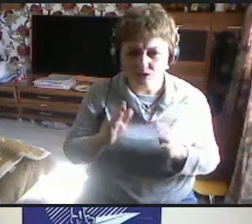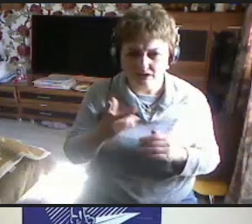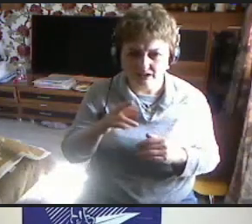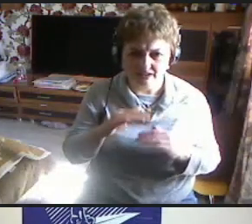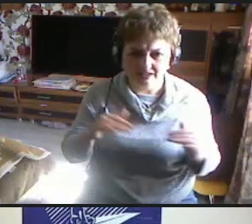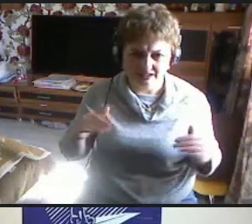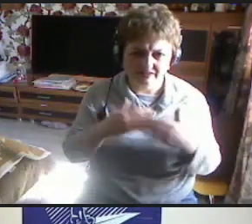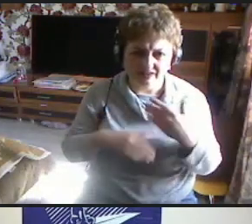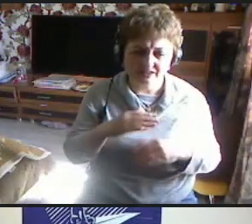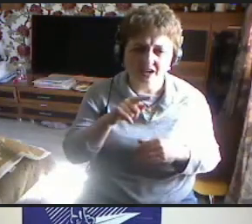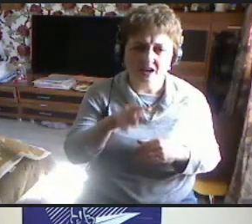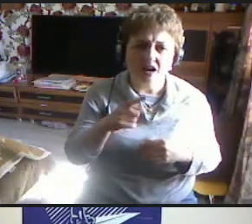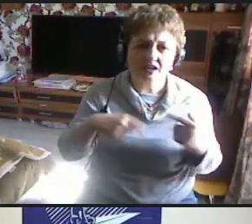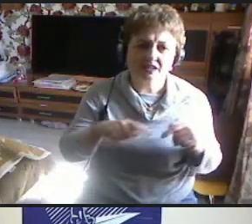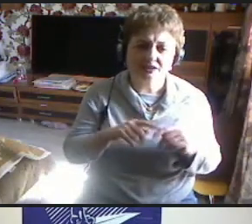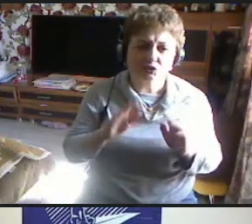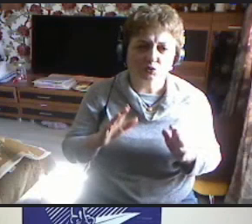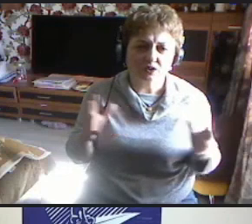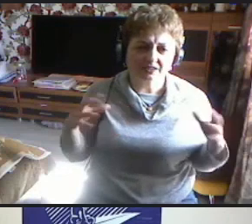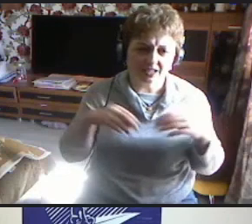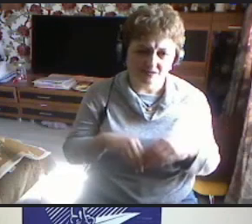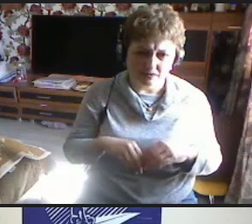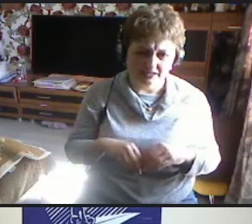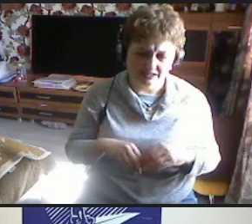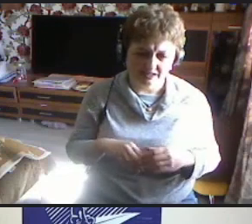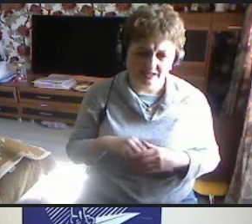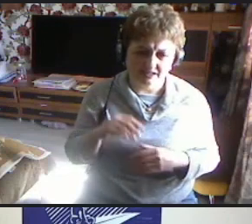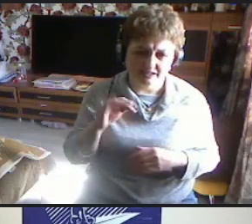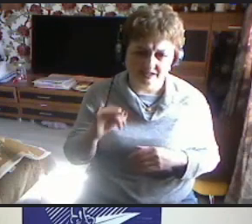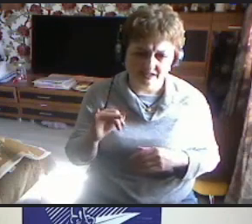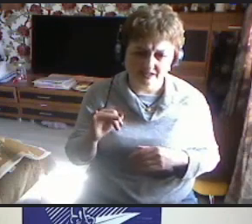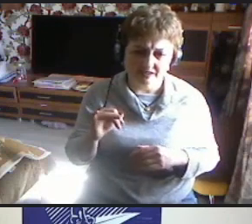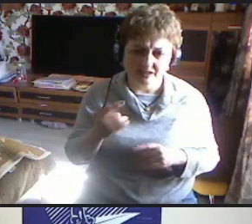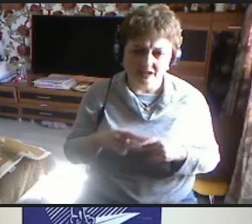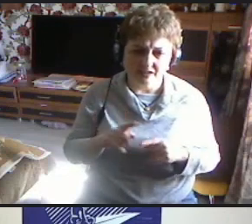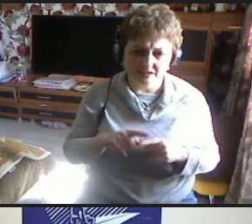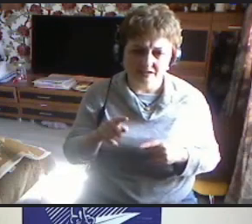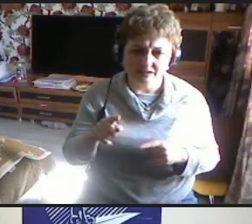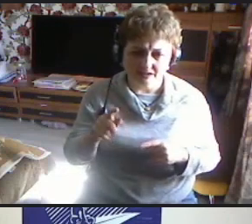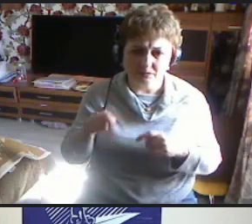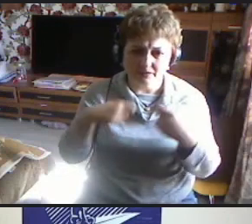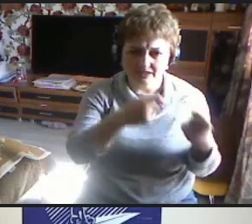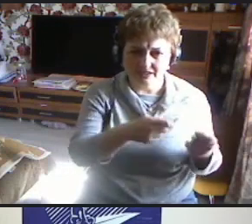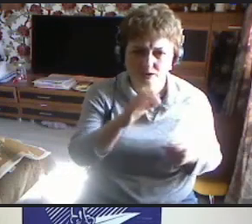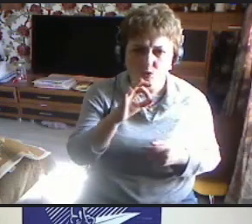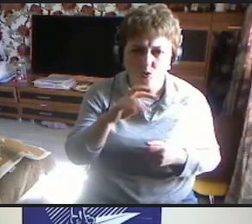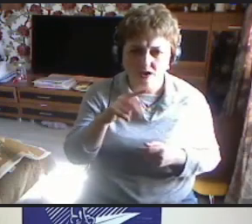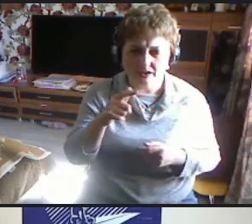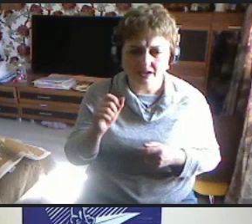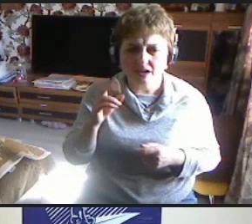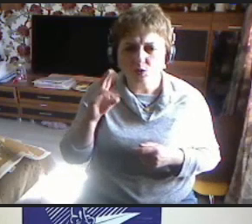их организуют только совместные. Вот. И я, конечно, передам ваш вопрос Ольге Котовой, и такой вебинар обязательно